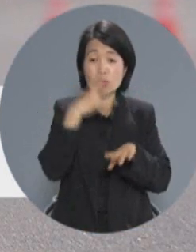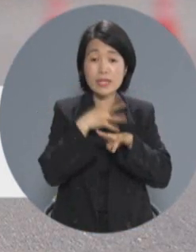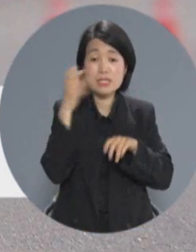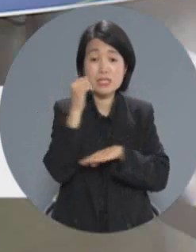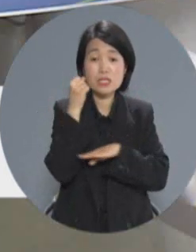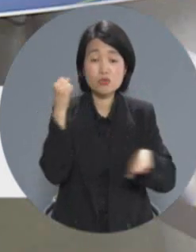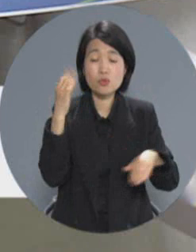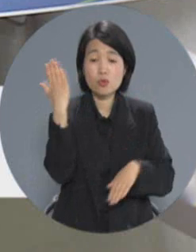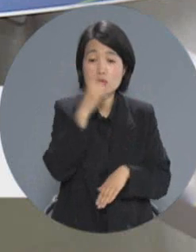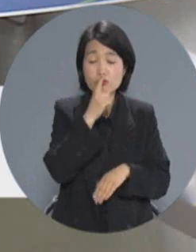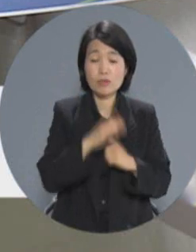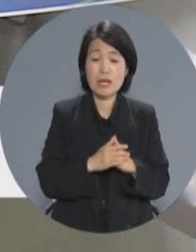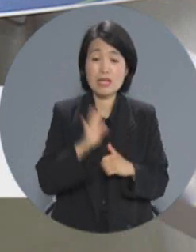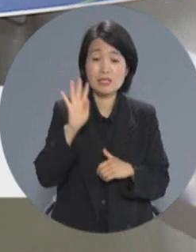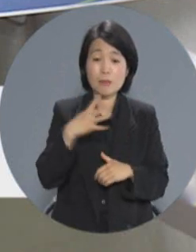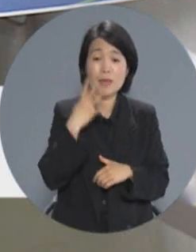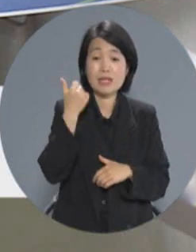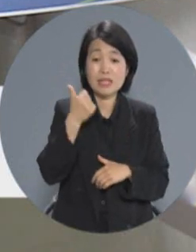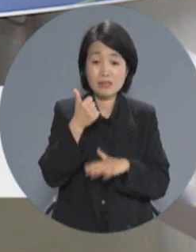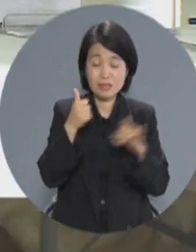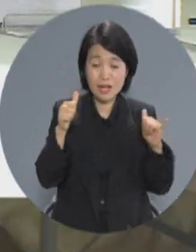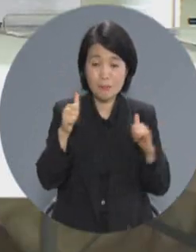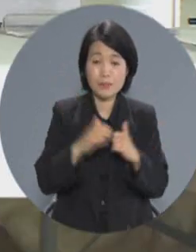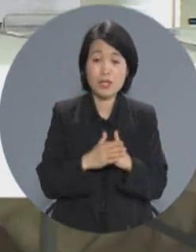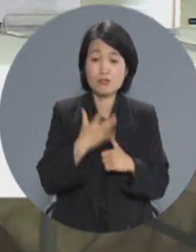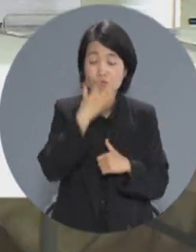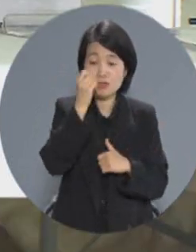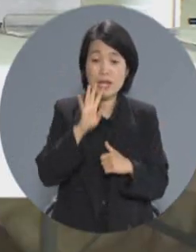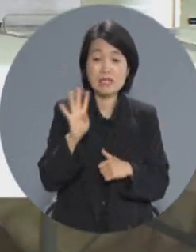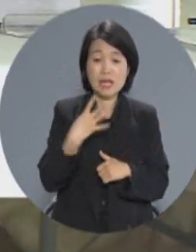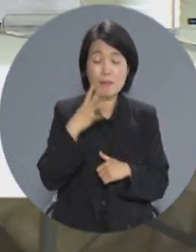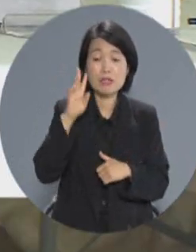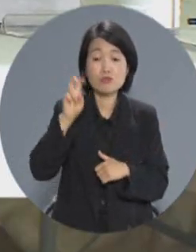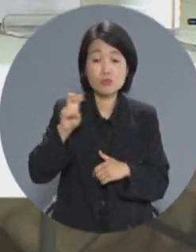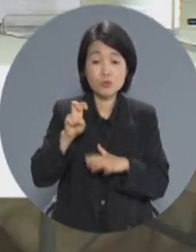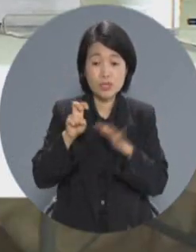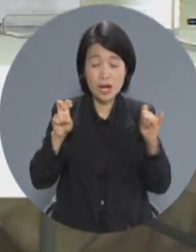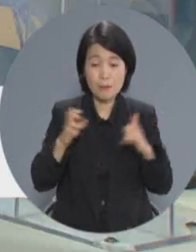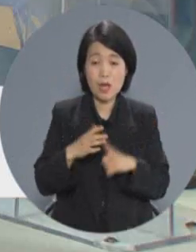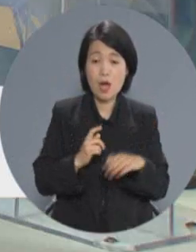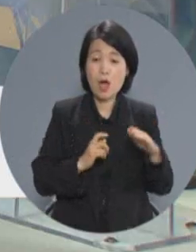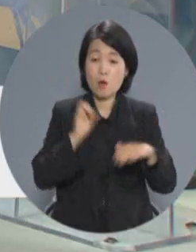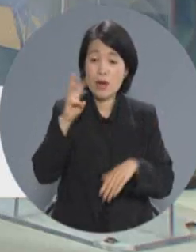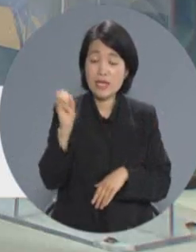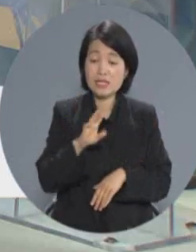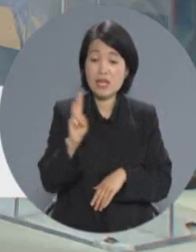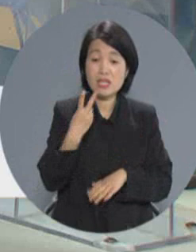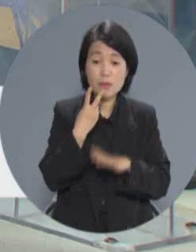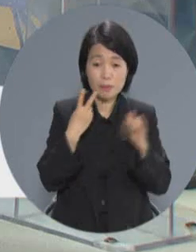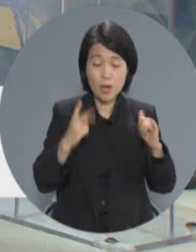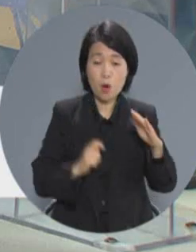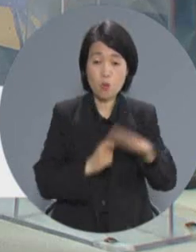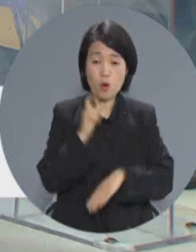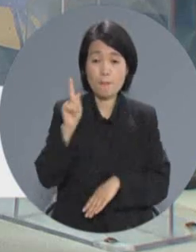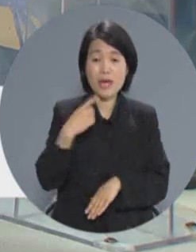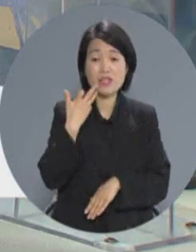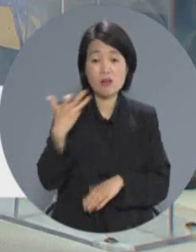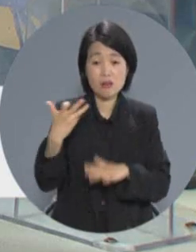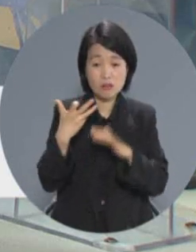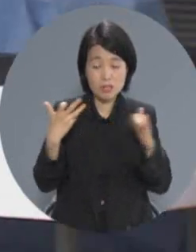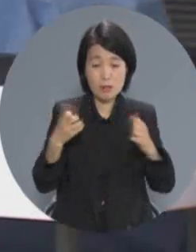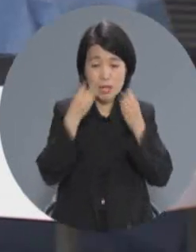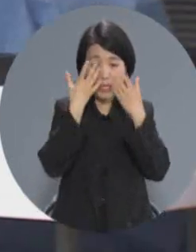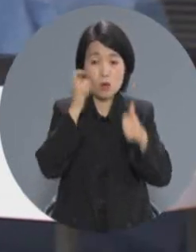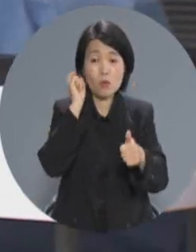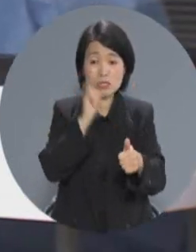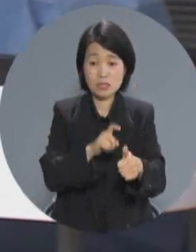기준으로 여수에서 305명, 춘천에서 420명, 광양에서 200명, 고흥에서 118명이